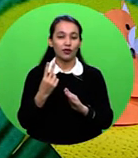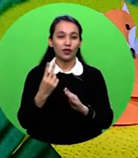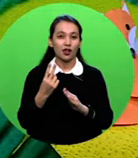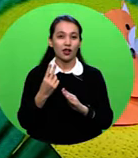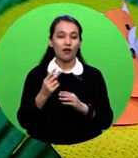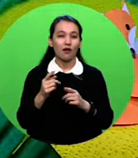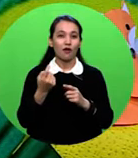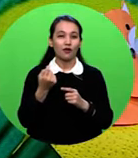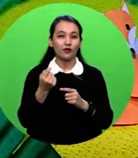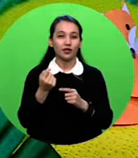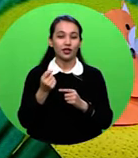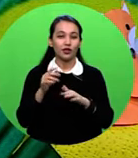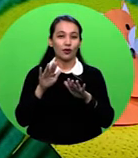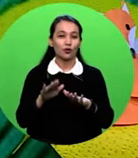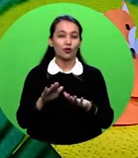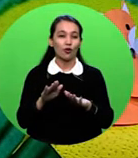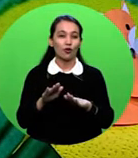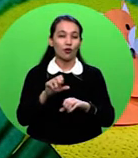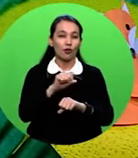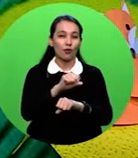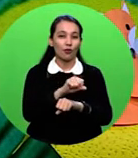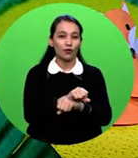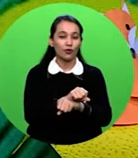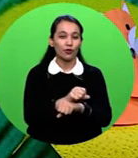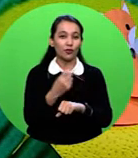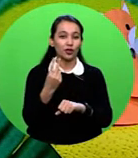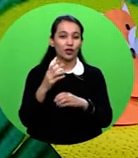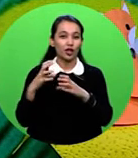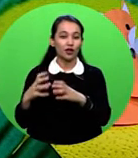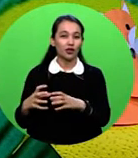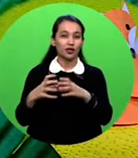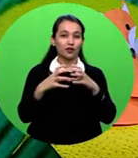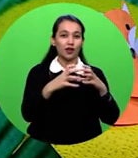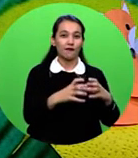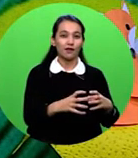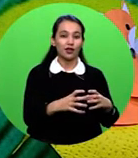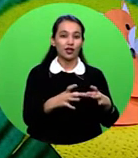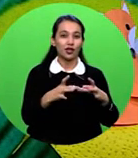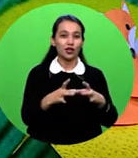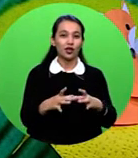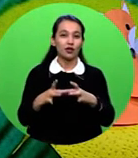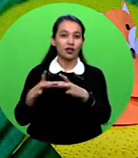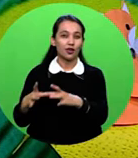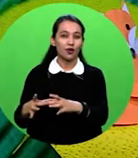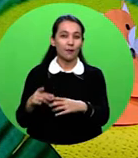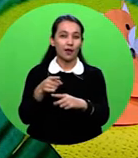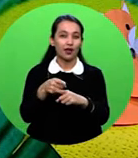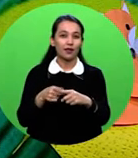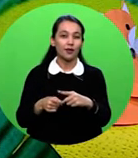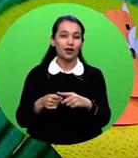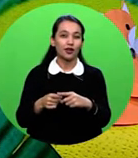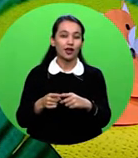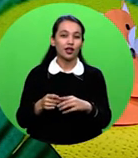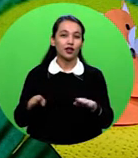tomonidan masofani ko'proq tashlaysiz. Hamda ikki yon tarafidan yarim aylana